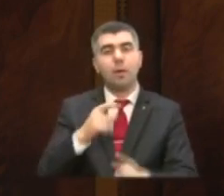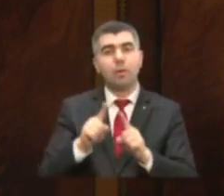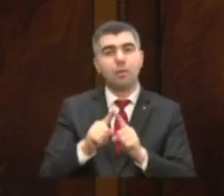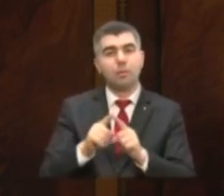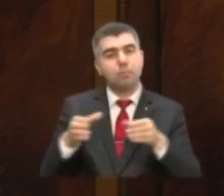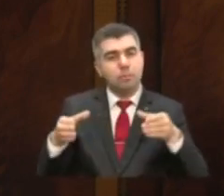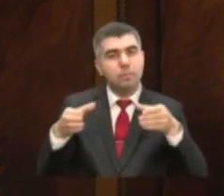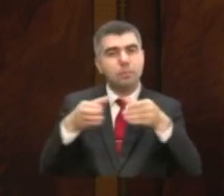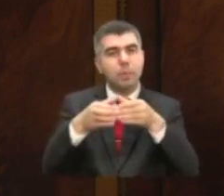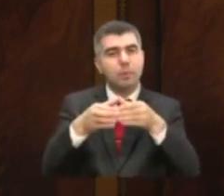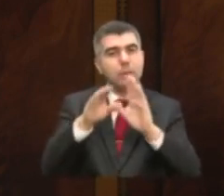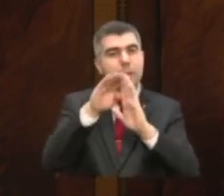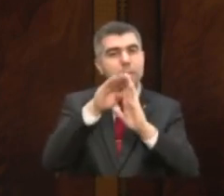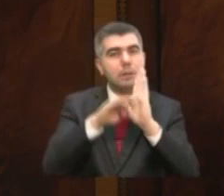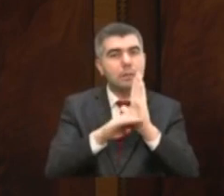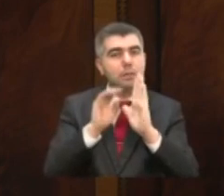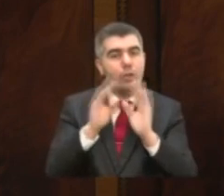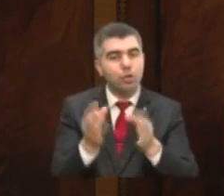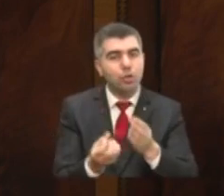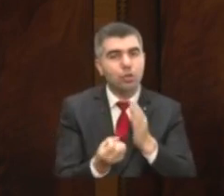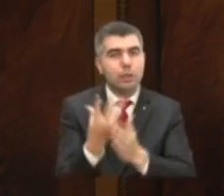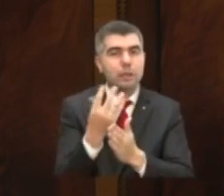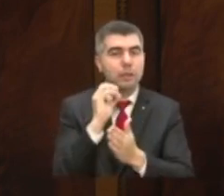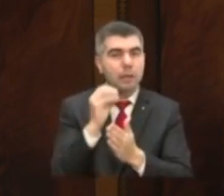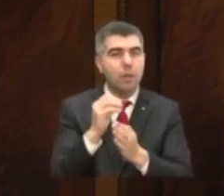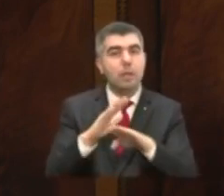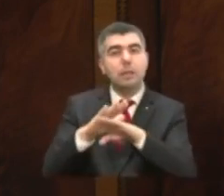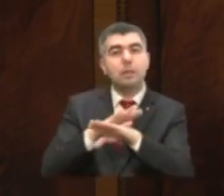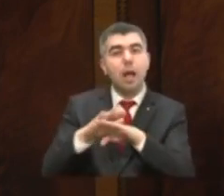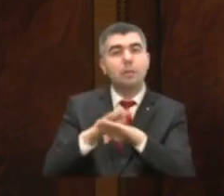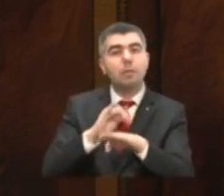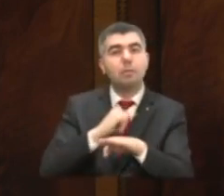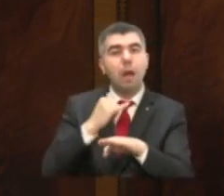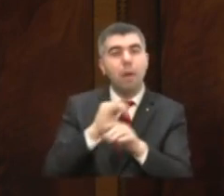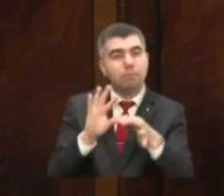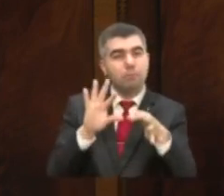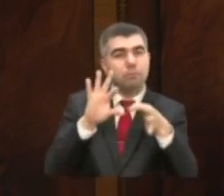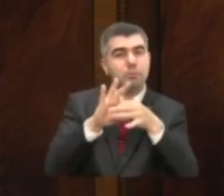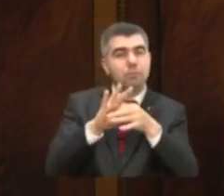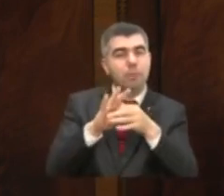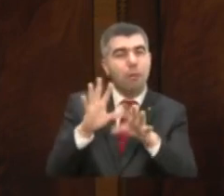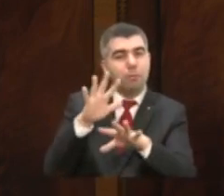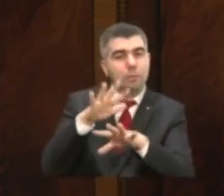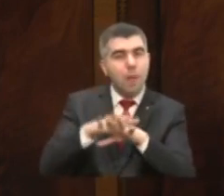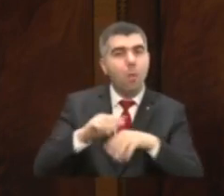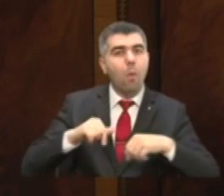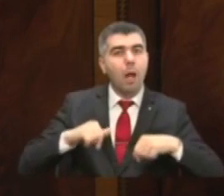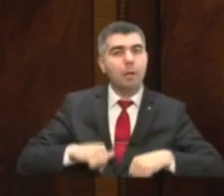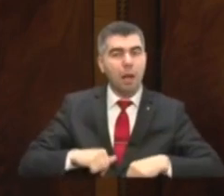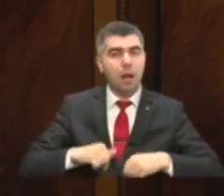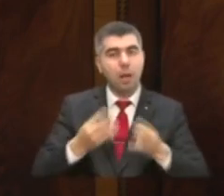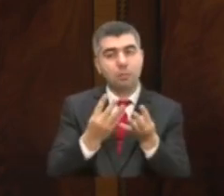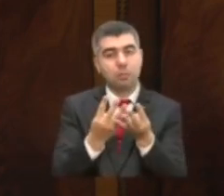خاصة بتتبع تنفيذ السياسة المندمجة لفائدة الشباب، تضم مختلف القطاعات الوزارية المعنية،